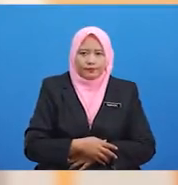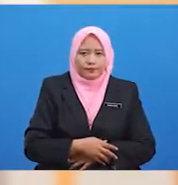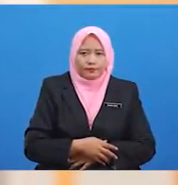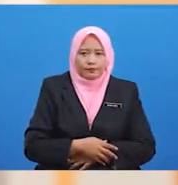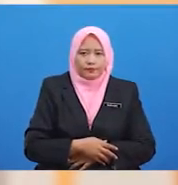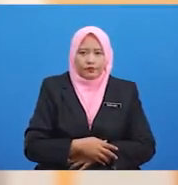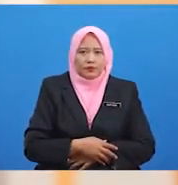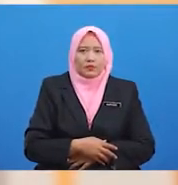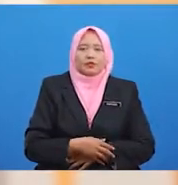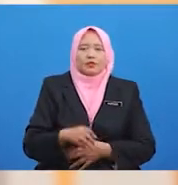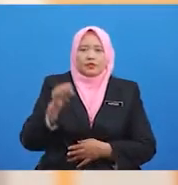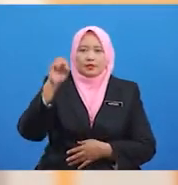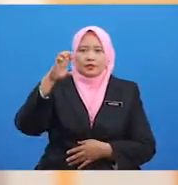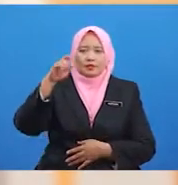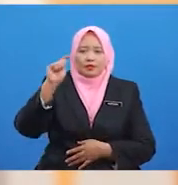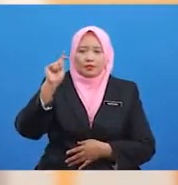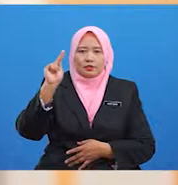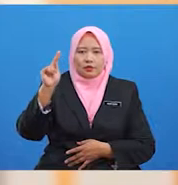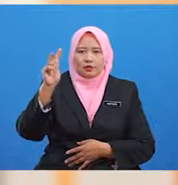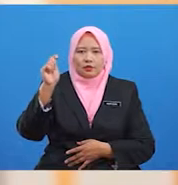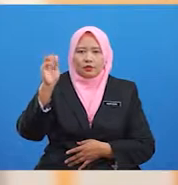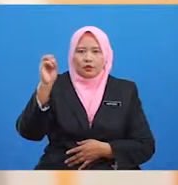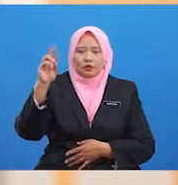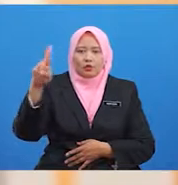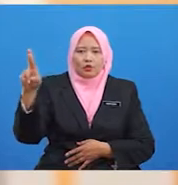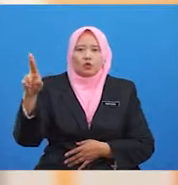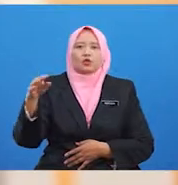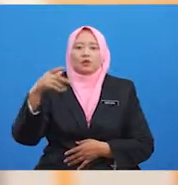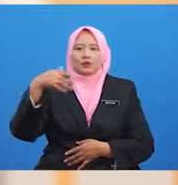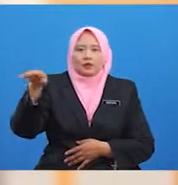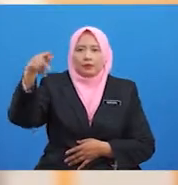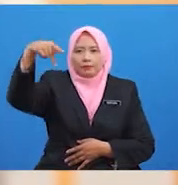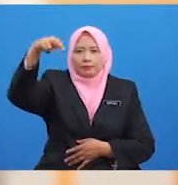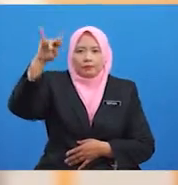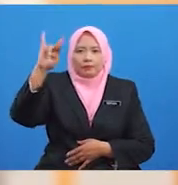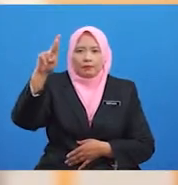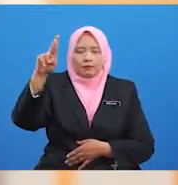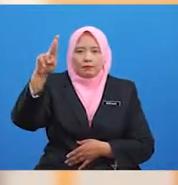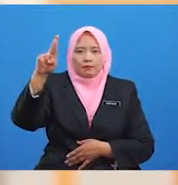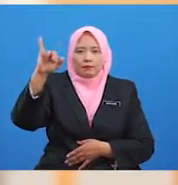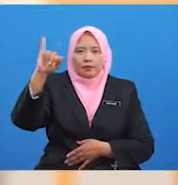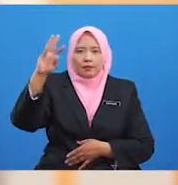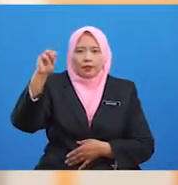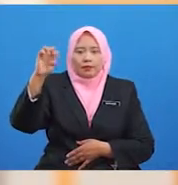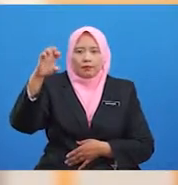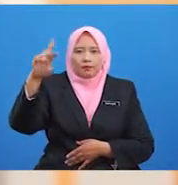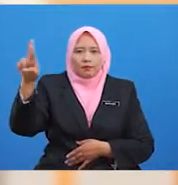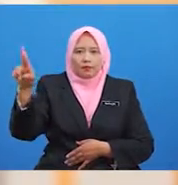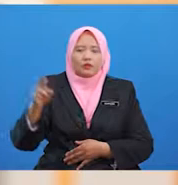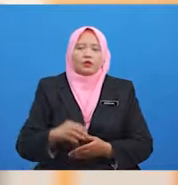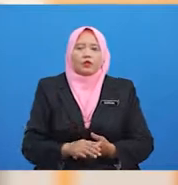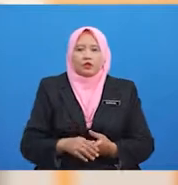iaitu prima. Sektor prima merujuk kepada kegiatan yang mengeluarkan bahan